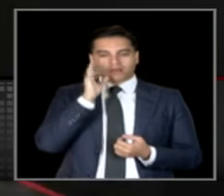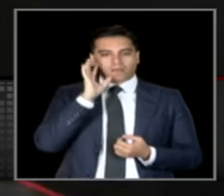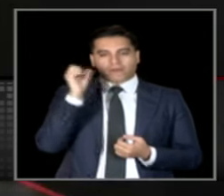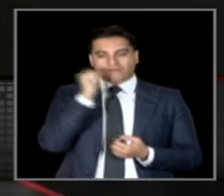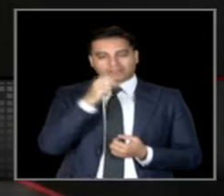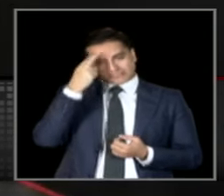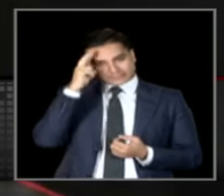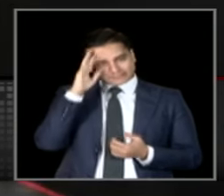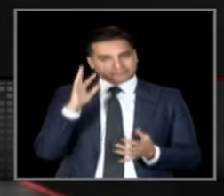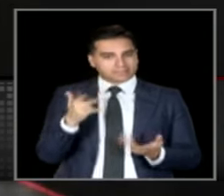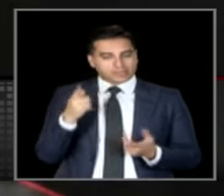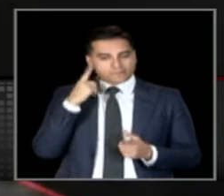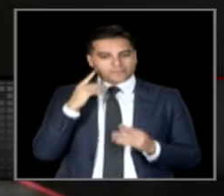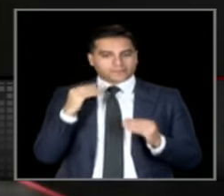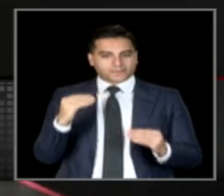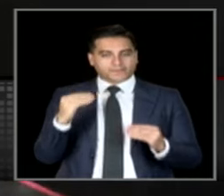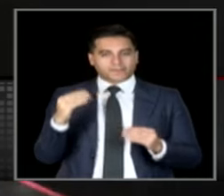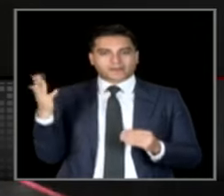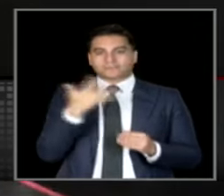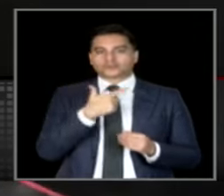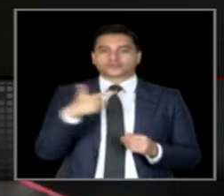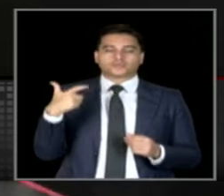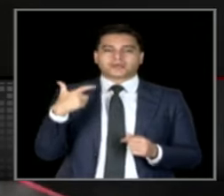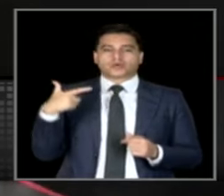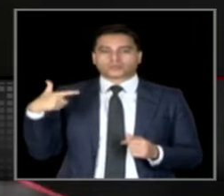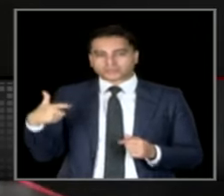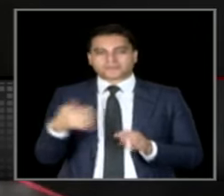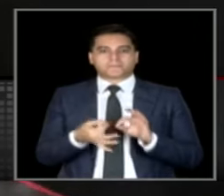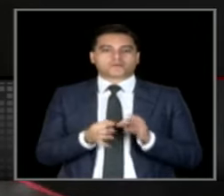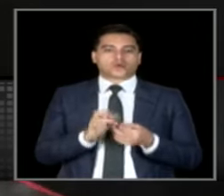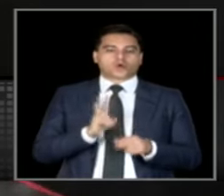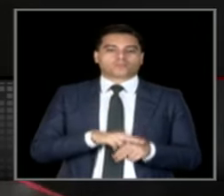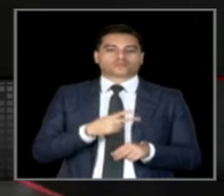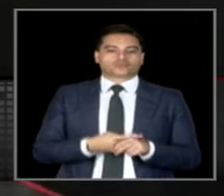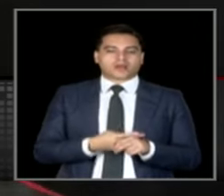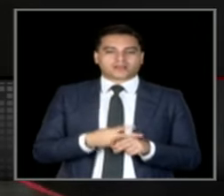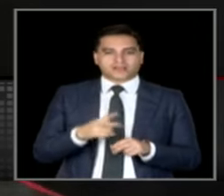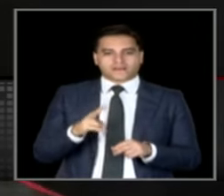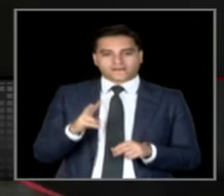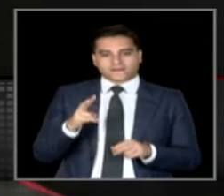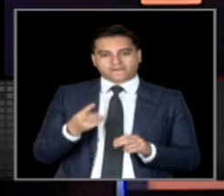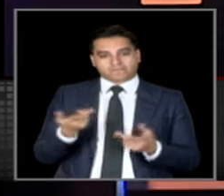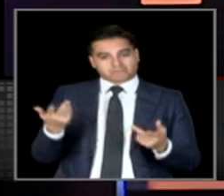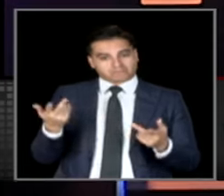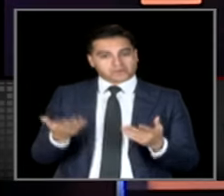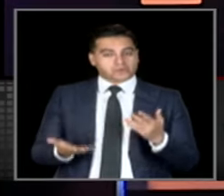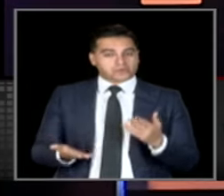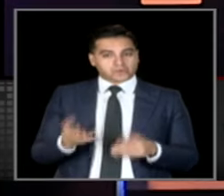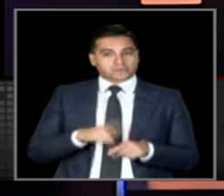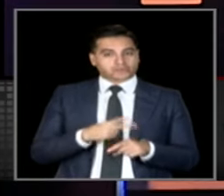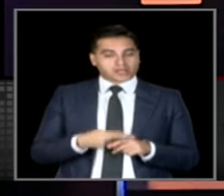محدش يتكلم. أكتر من 660 مليون مشاهدة على اليوتيوب.